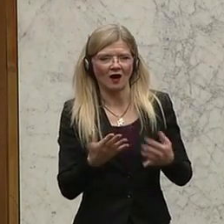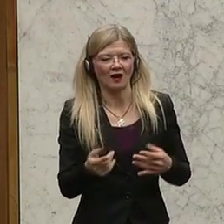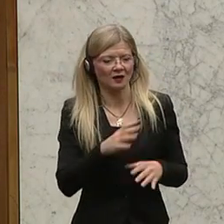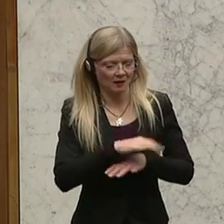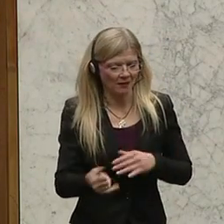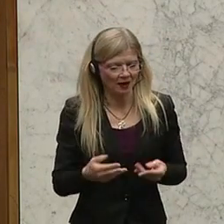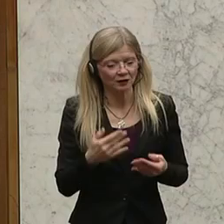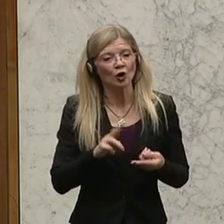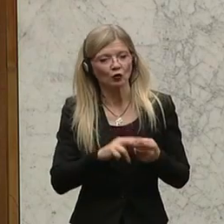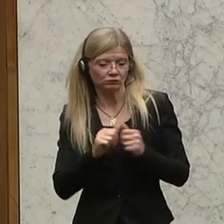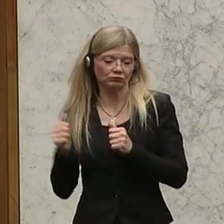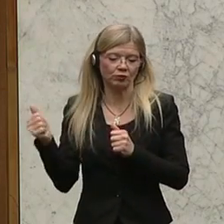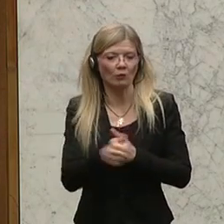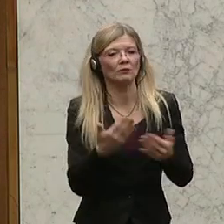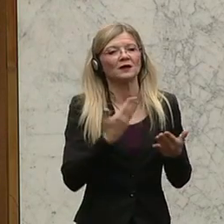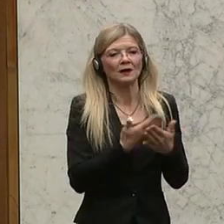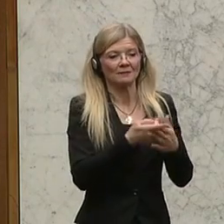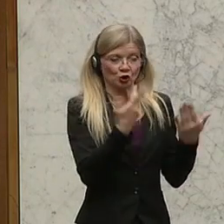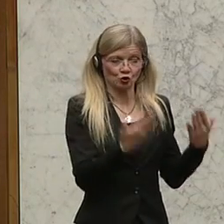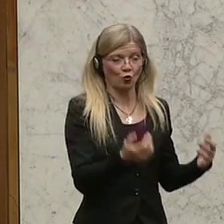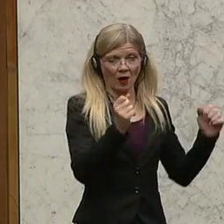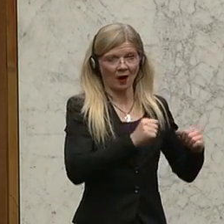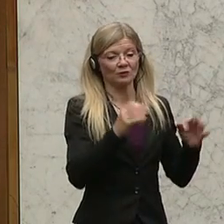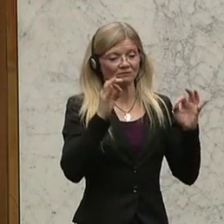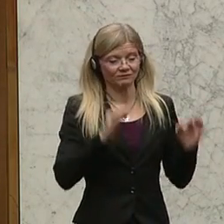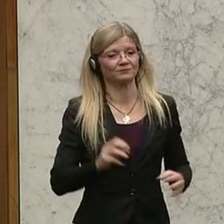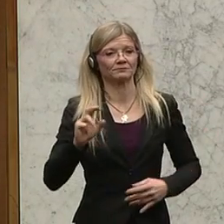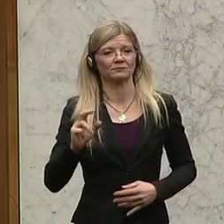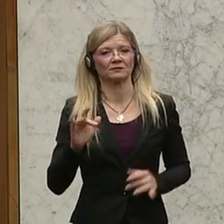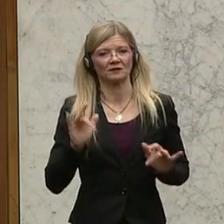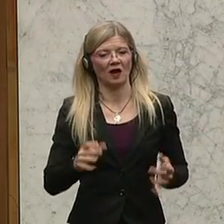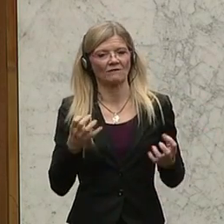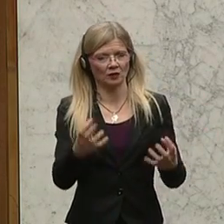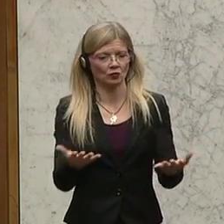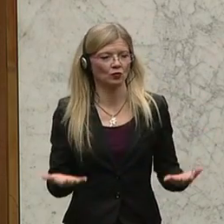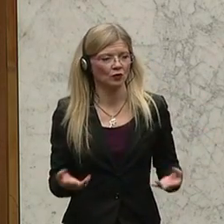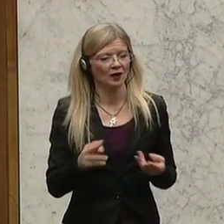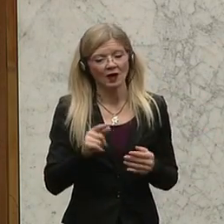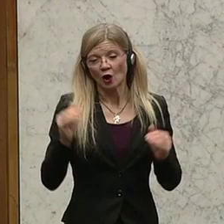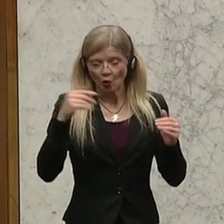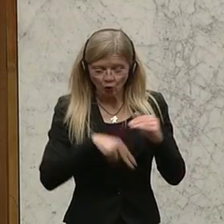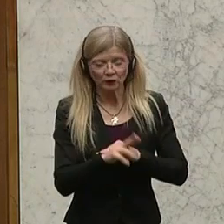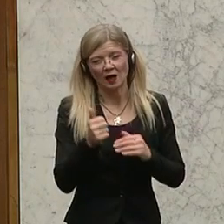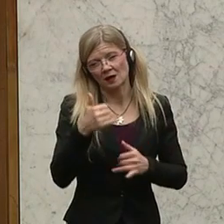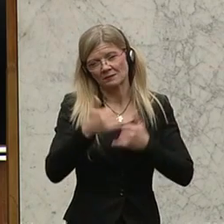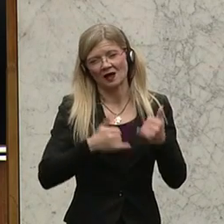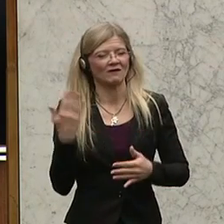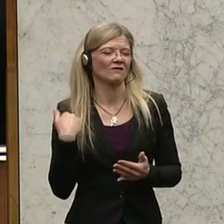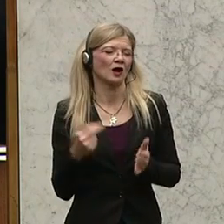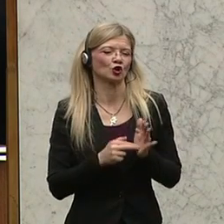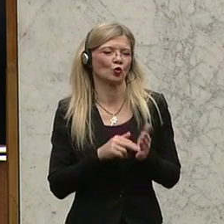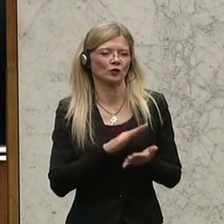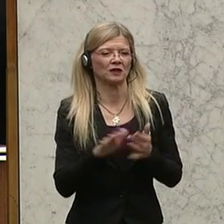dieses Abkommen bereits in Kraft ist. Weniger als ein Jahr, das hat es noch nie gegeben und das war auch mit